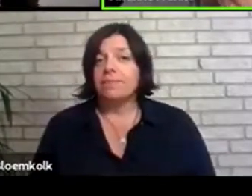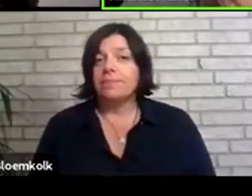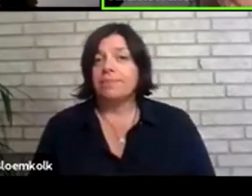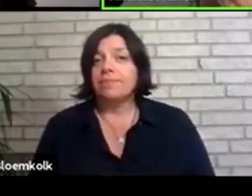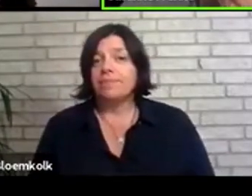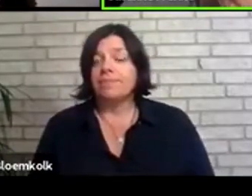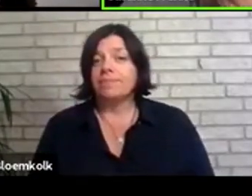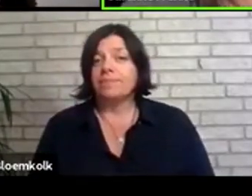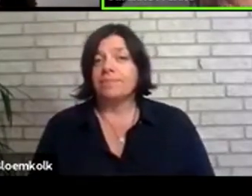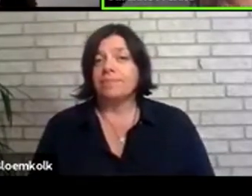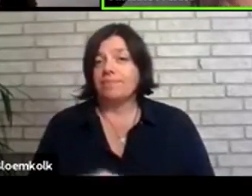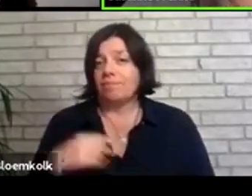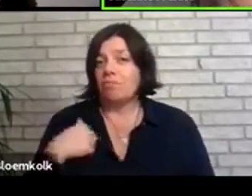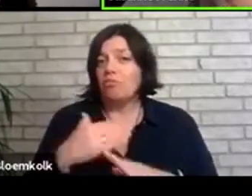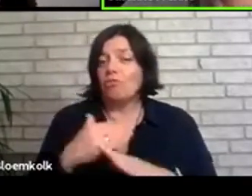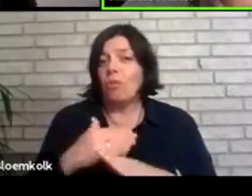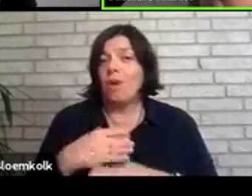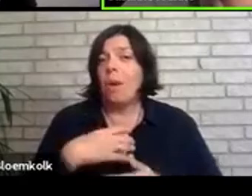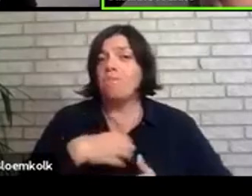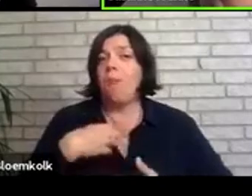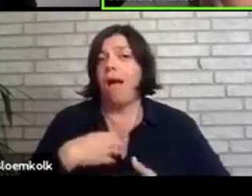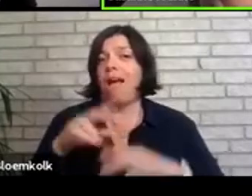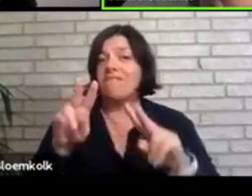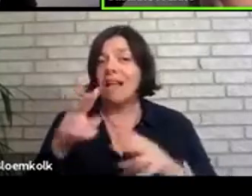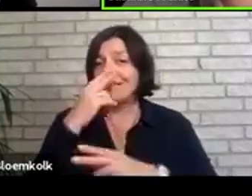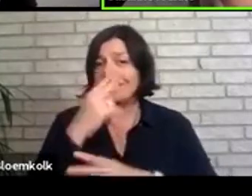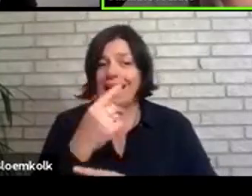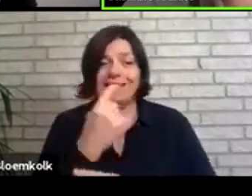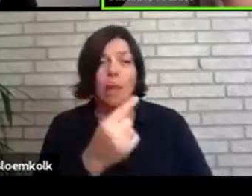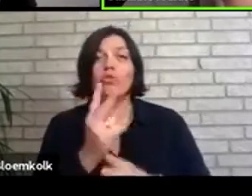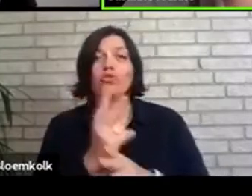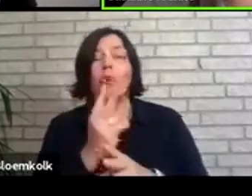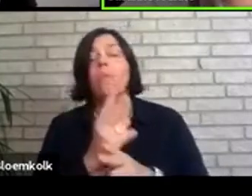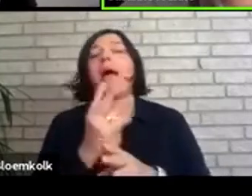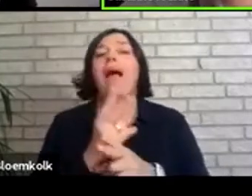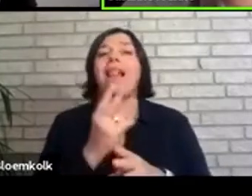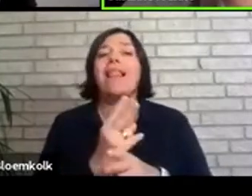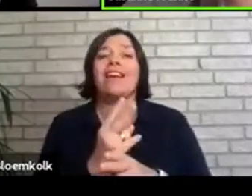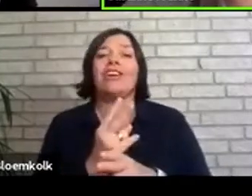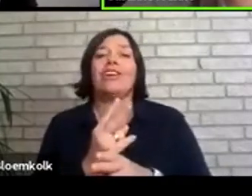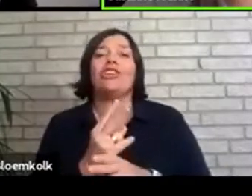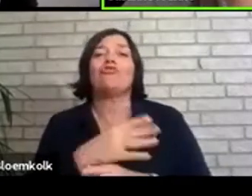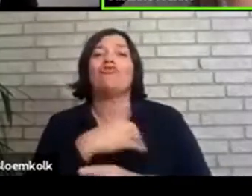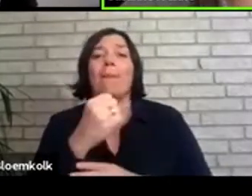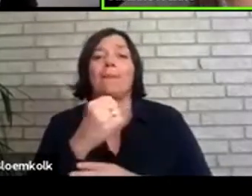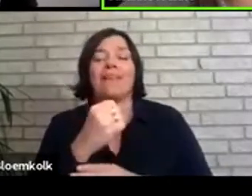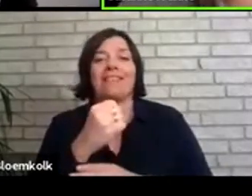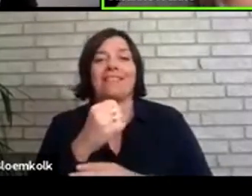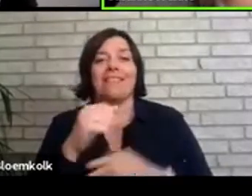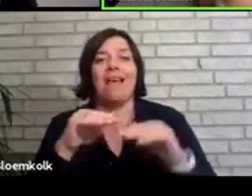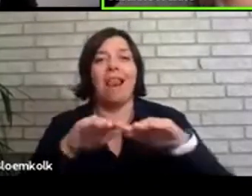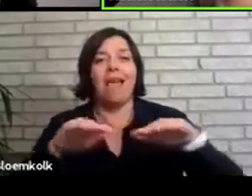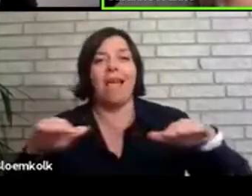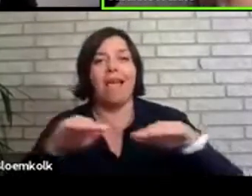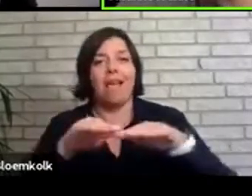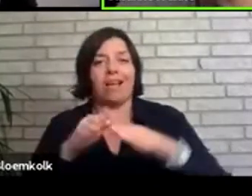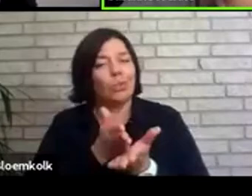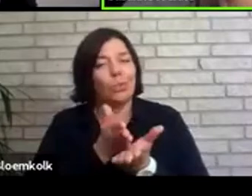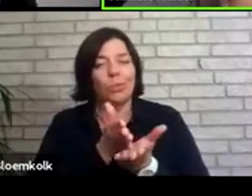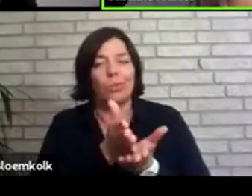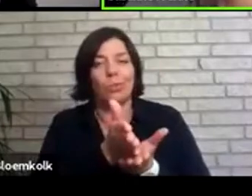Bayern-Fans gesehen, die sonst die komplette Champions League durchgefahren wären. Und die